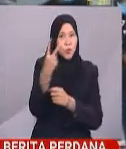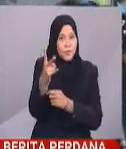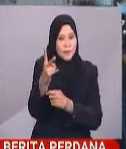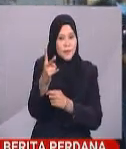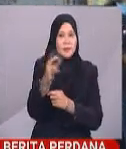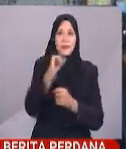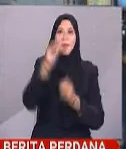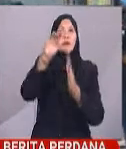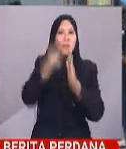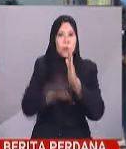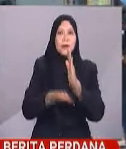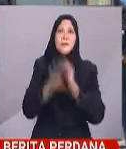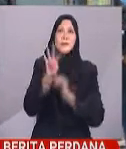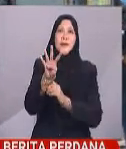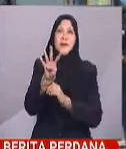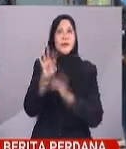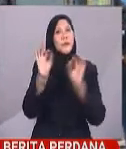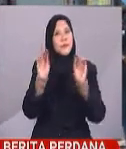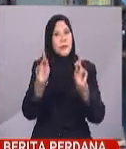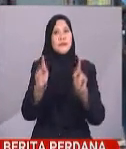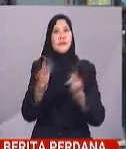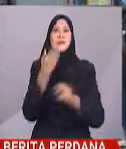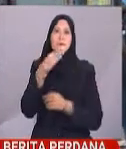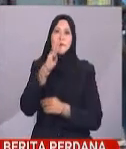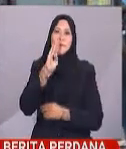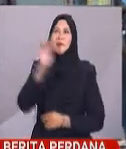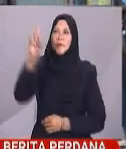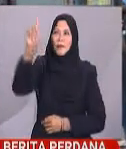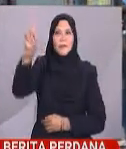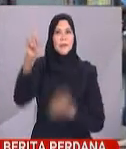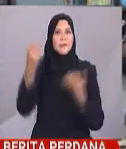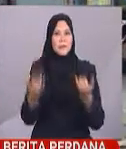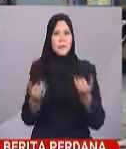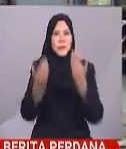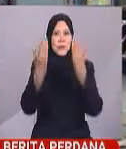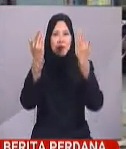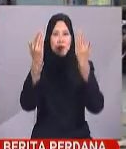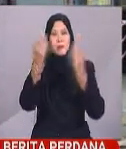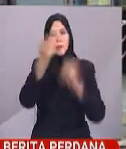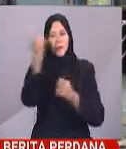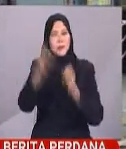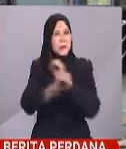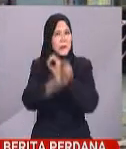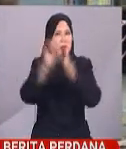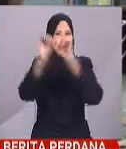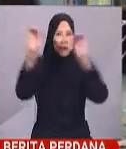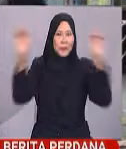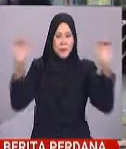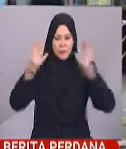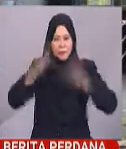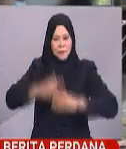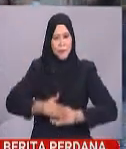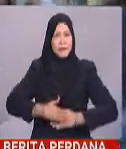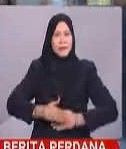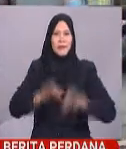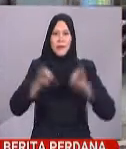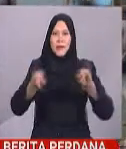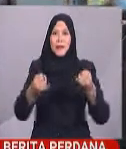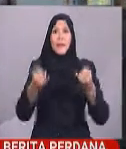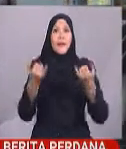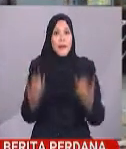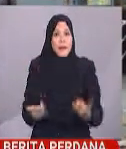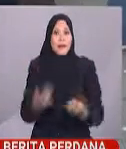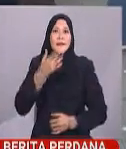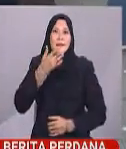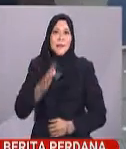kurang daripada 4. Alhamdulillah, kita bersyukur sangat-sangat pada hari ini setelah lama kita tidak menjalankan fardu ain ini, maka pada hari ini kita